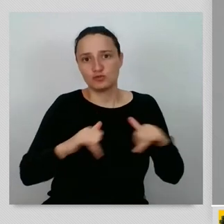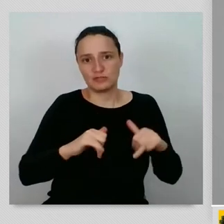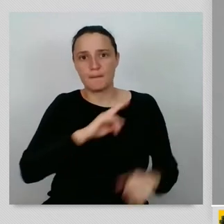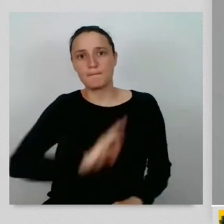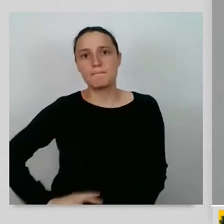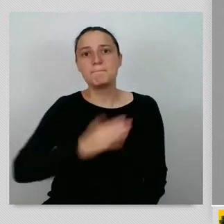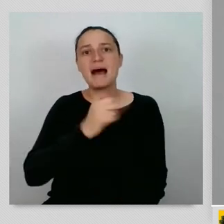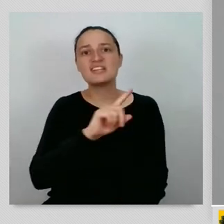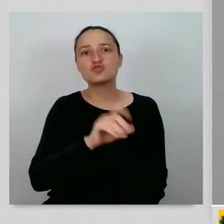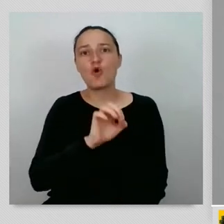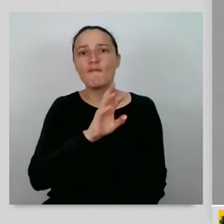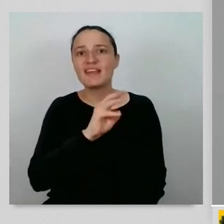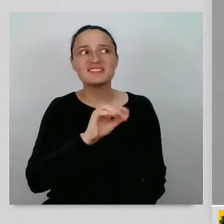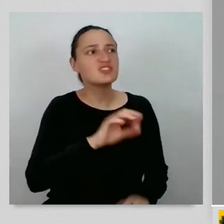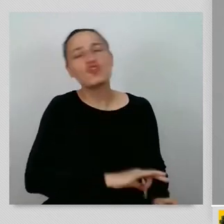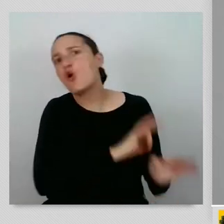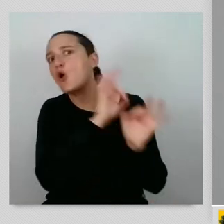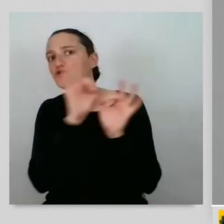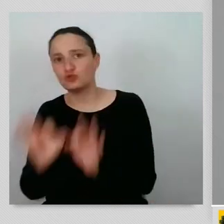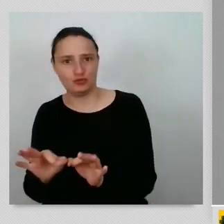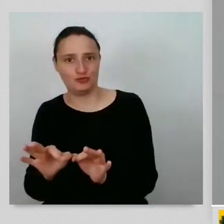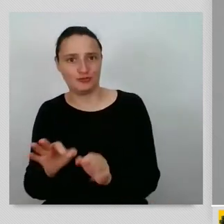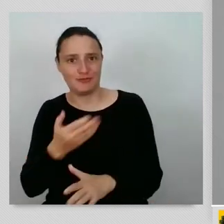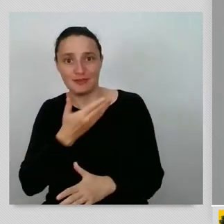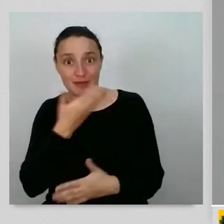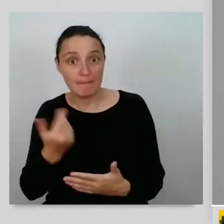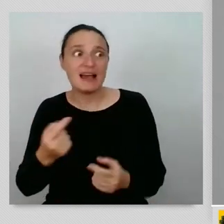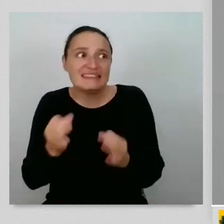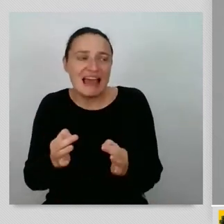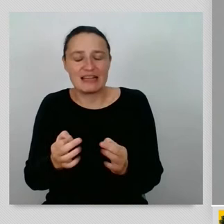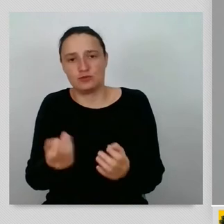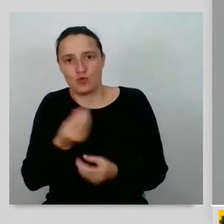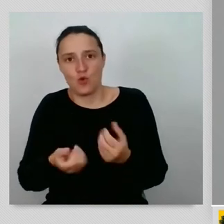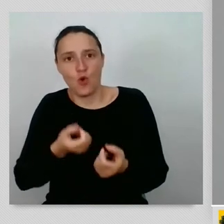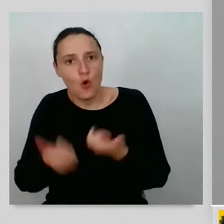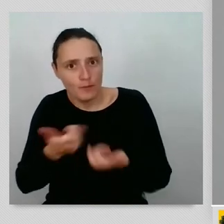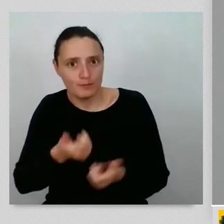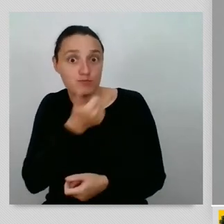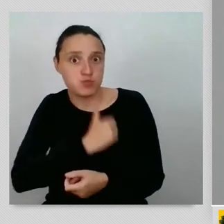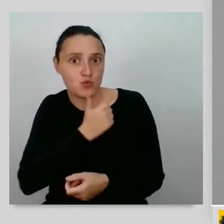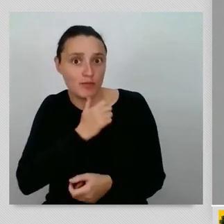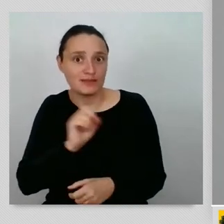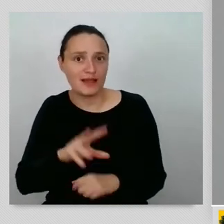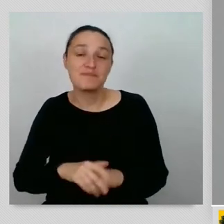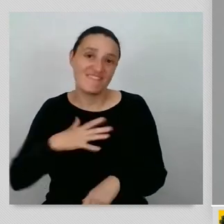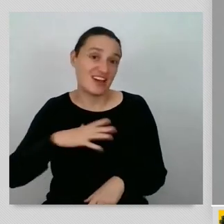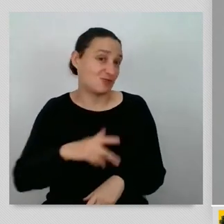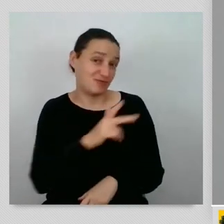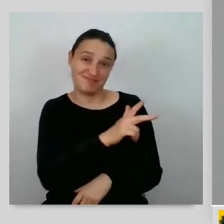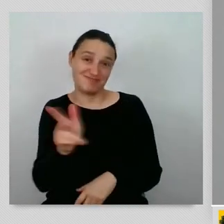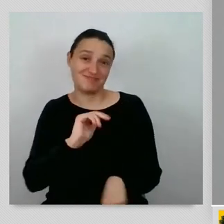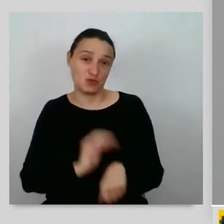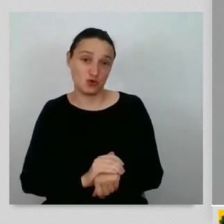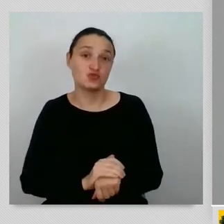nas do dziś podejmujemy kolejną próbę. Myślę, że warto, abyśmy wszyscy się co do tego zgodzili, że warto, aby